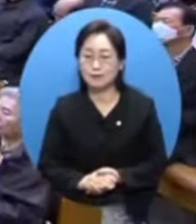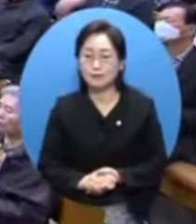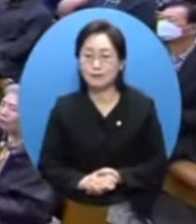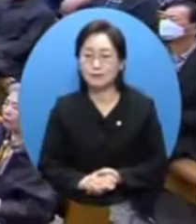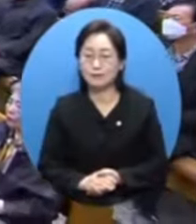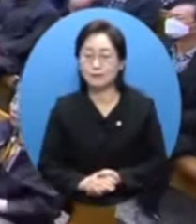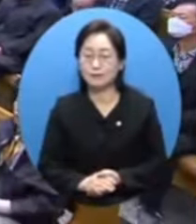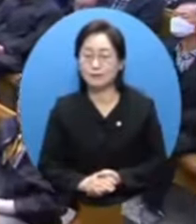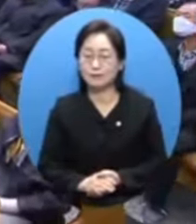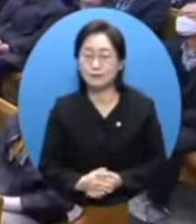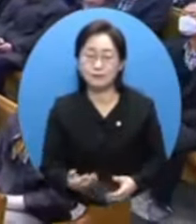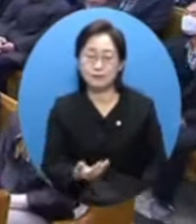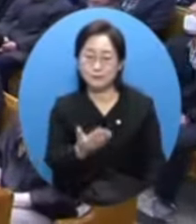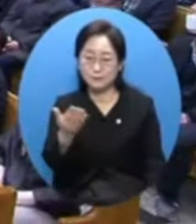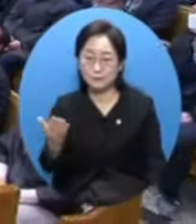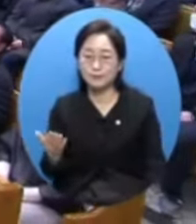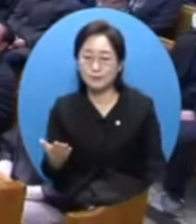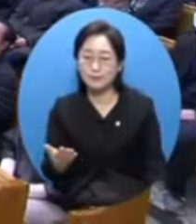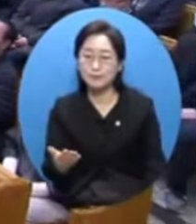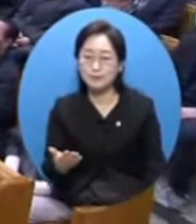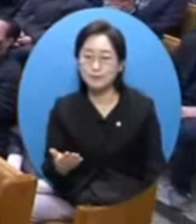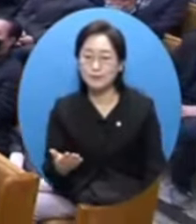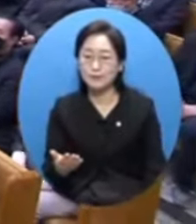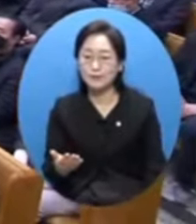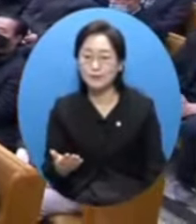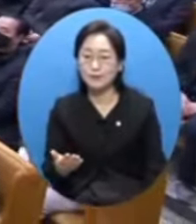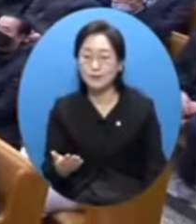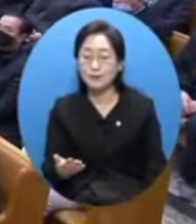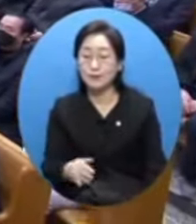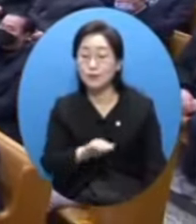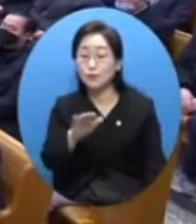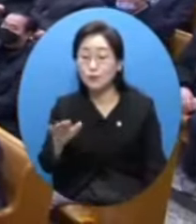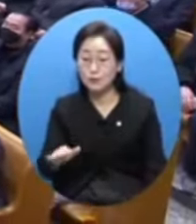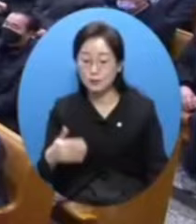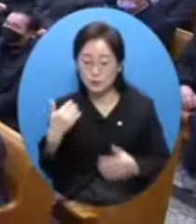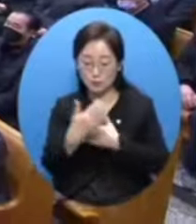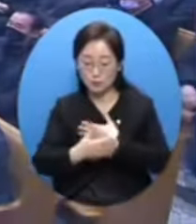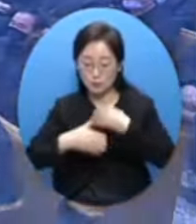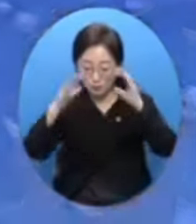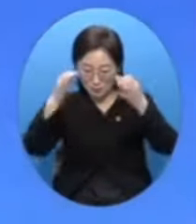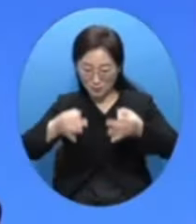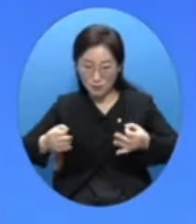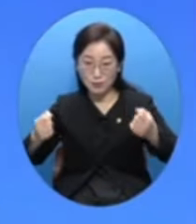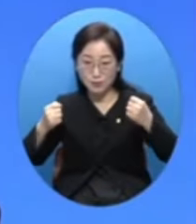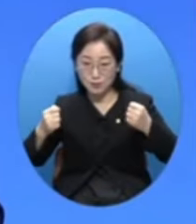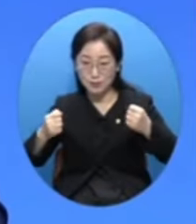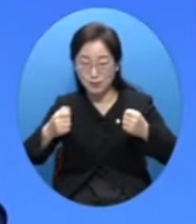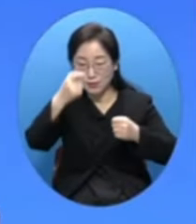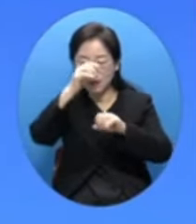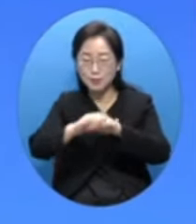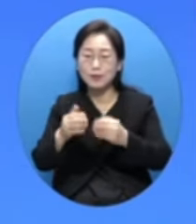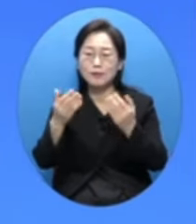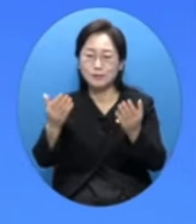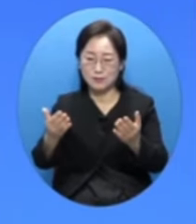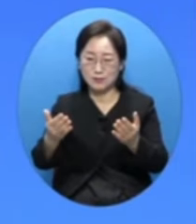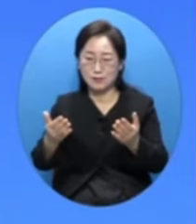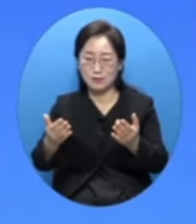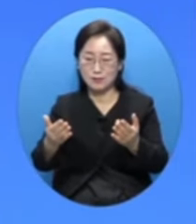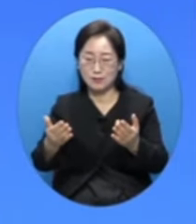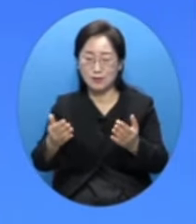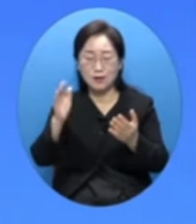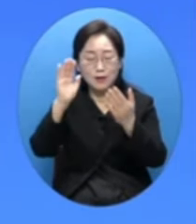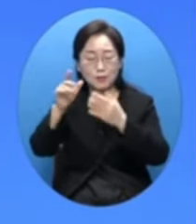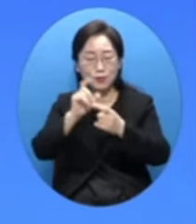할렐루야 여러분 우리는 사제가 멀쩡한 모습으로 이곳에 와서 예배드리면서 정말 더 나은 세상을